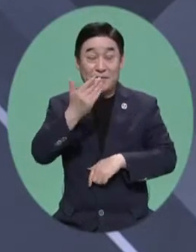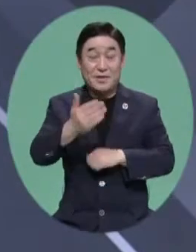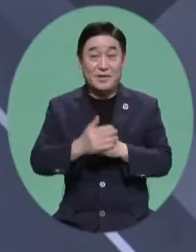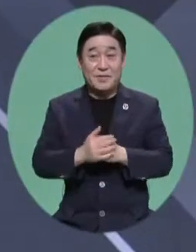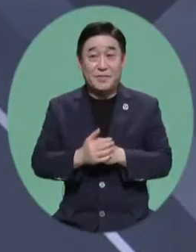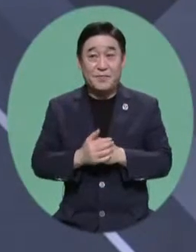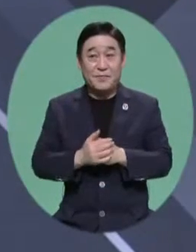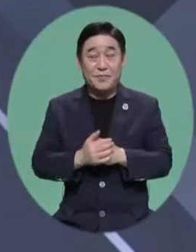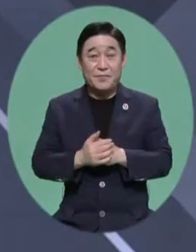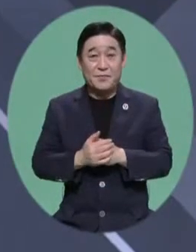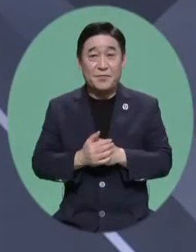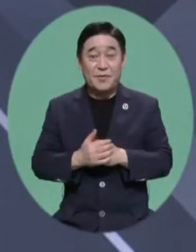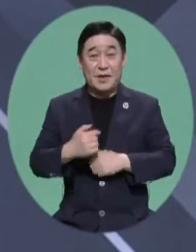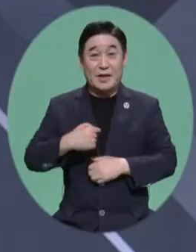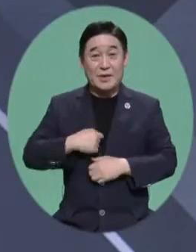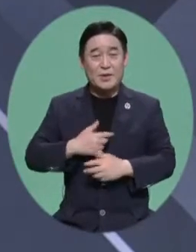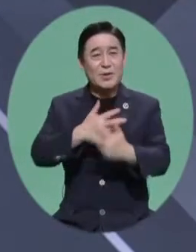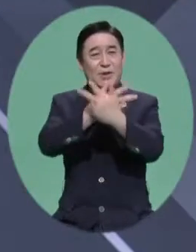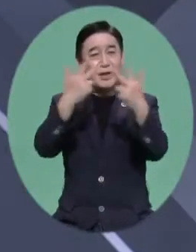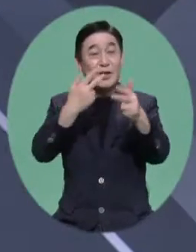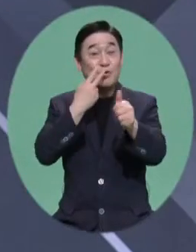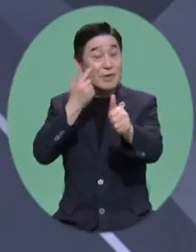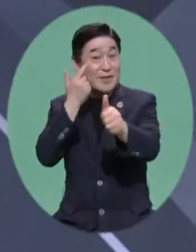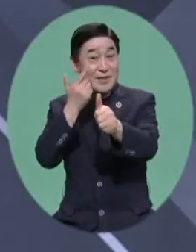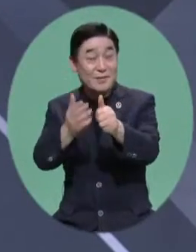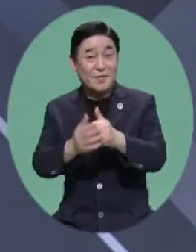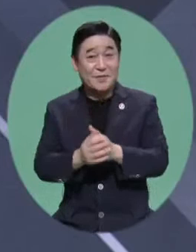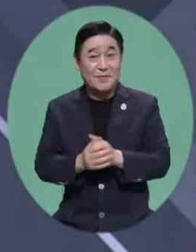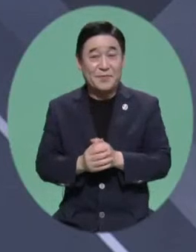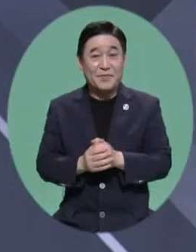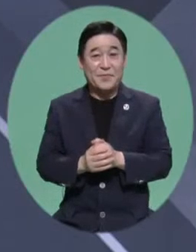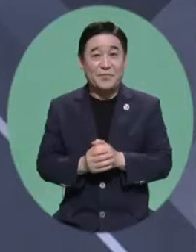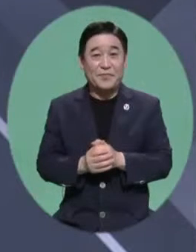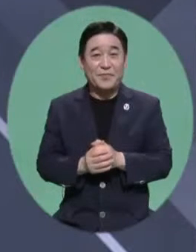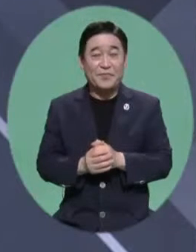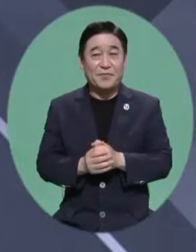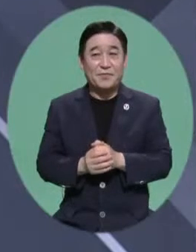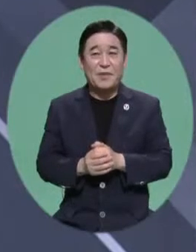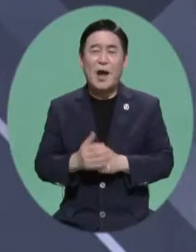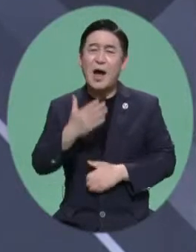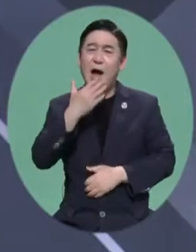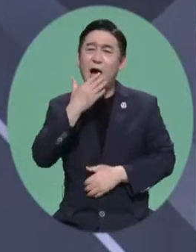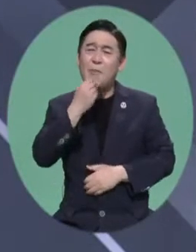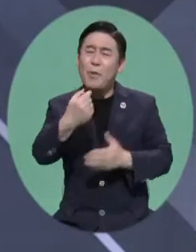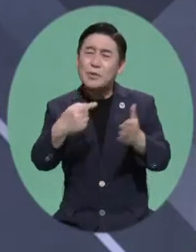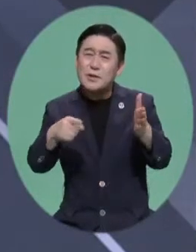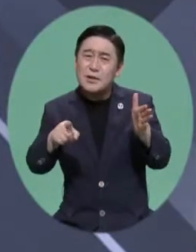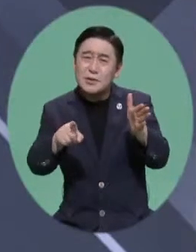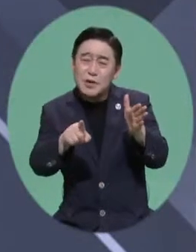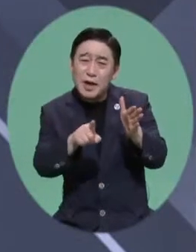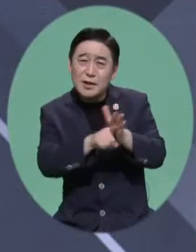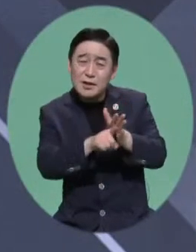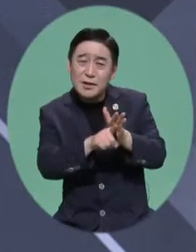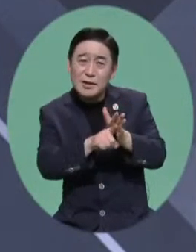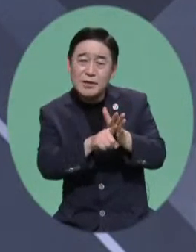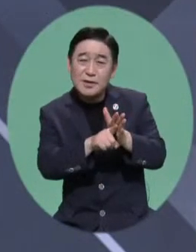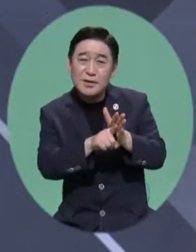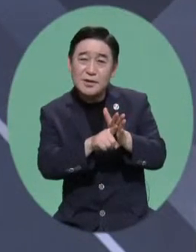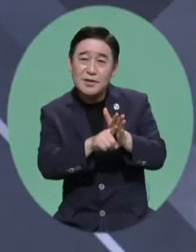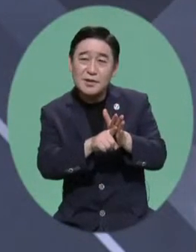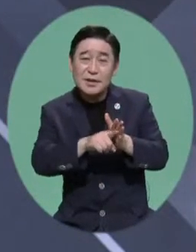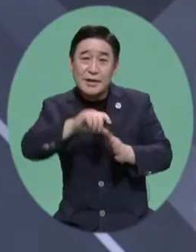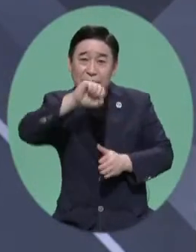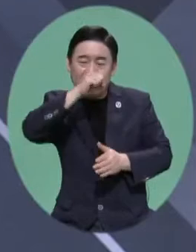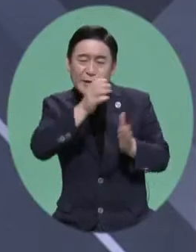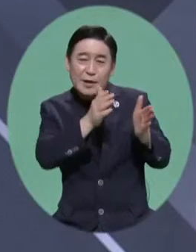후보 한테 좀 어 질문을 하겠습니다 에 복지를 위한 에 그